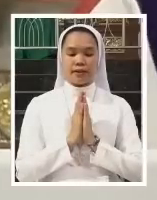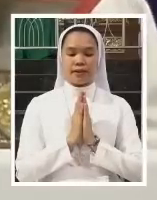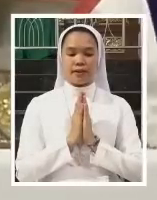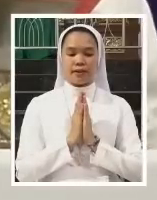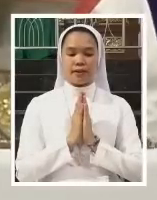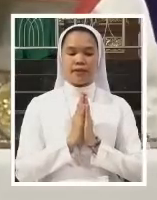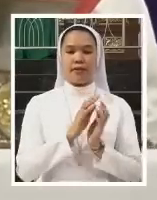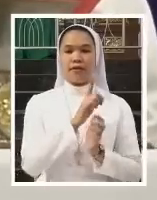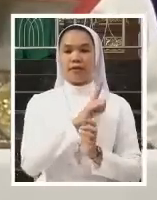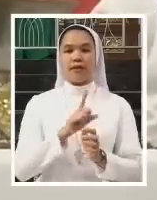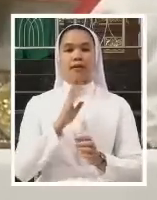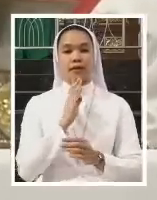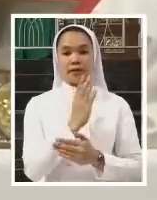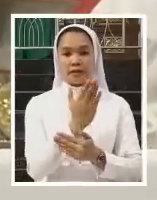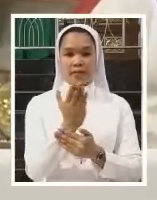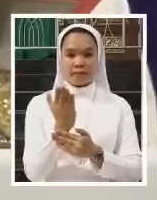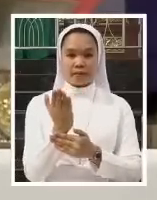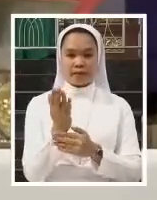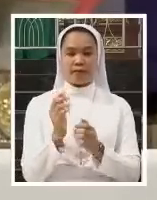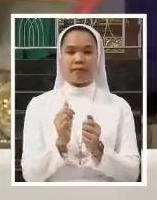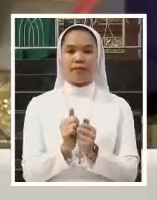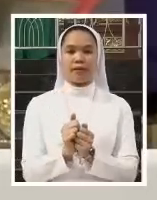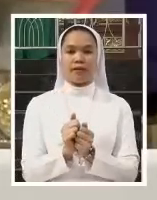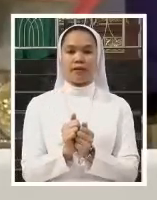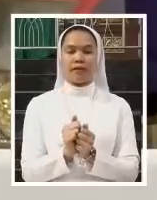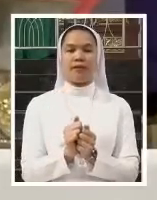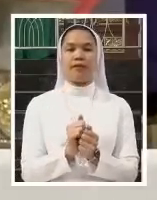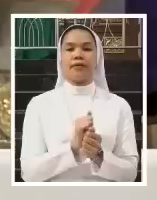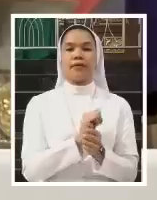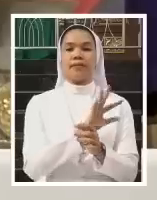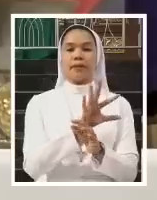Amen. Ang kagurangan mapasa indo